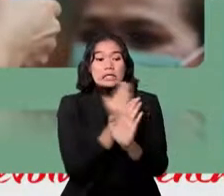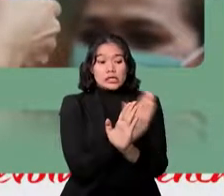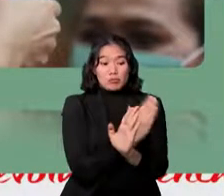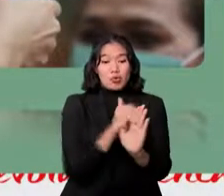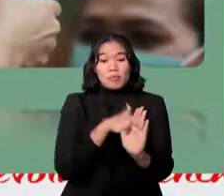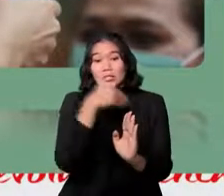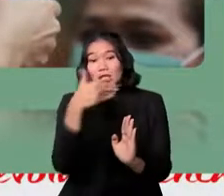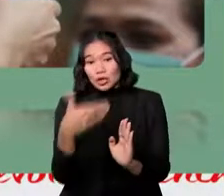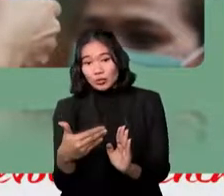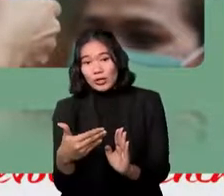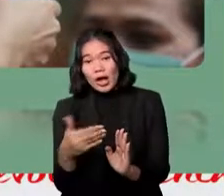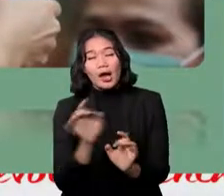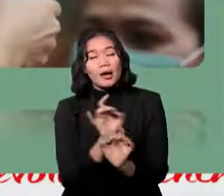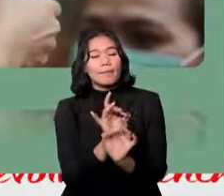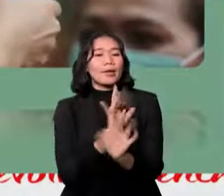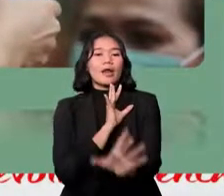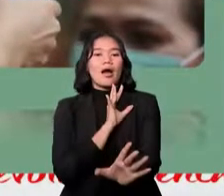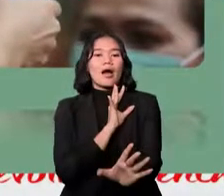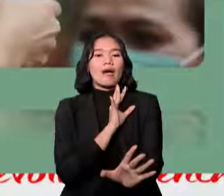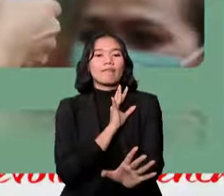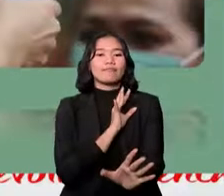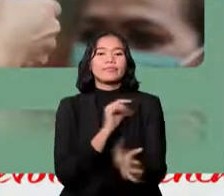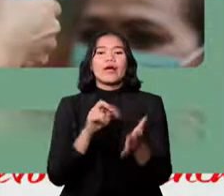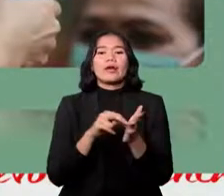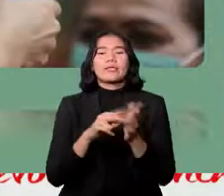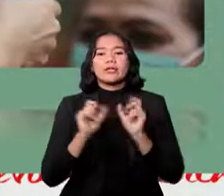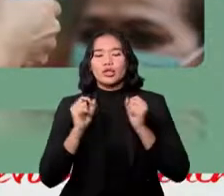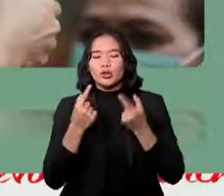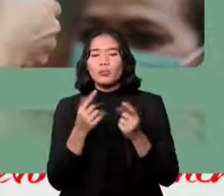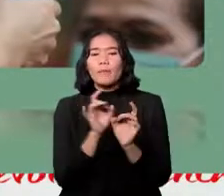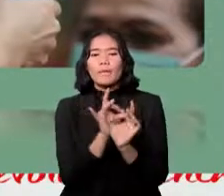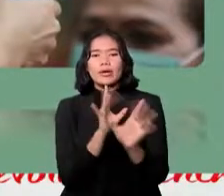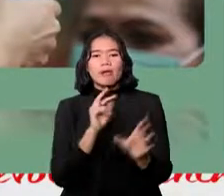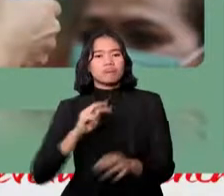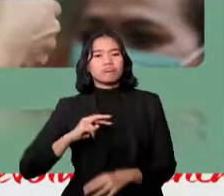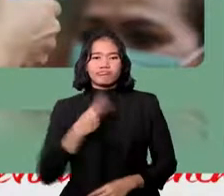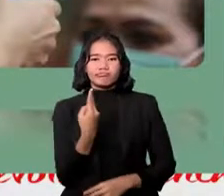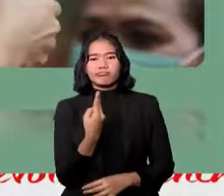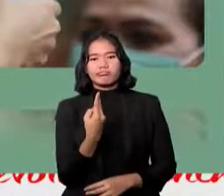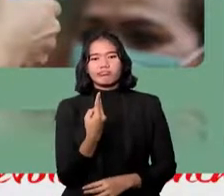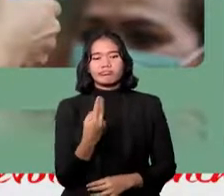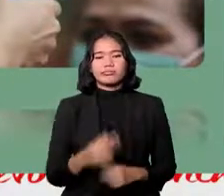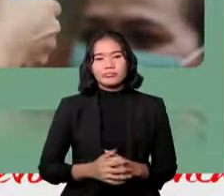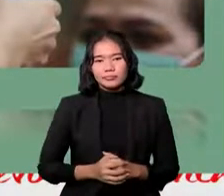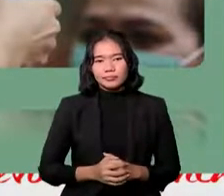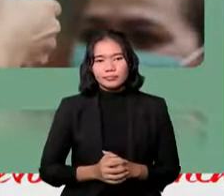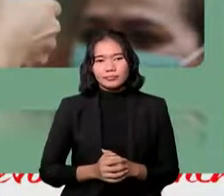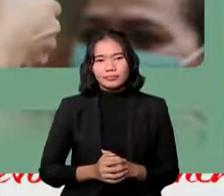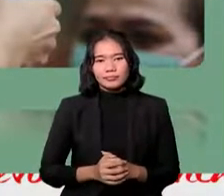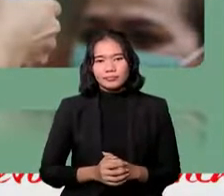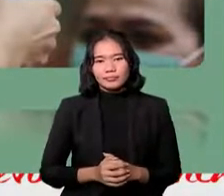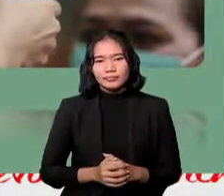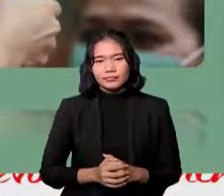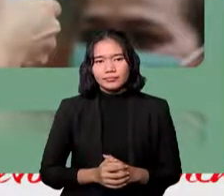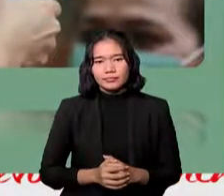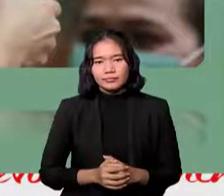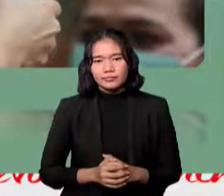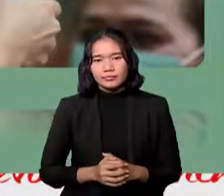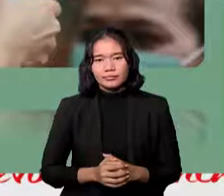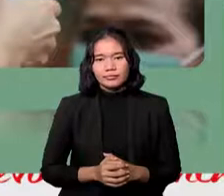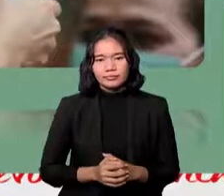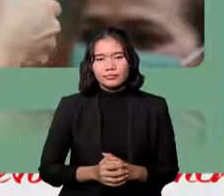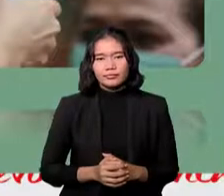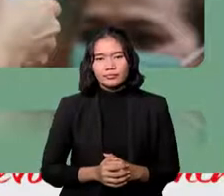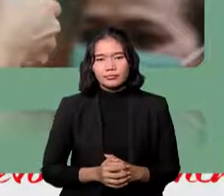karena ini pandemi sudah terjadi, jelas kehidupan kita akan berbeda, berubah kebiasaan kita dibanding dengan